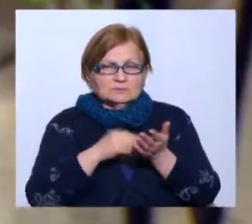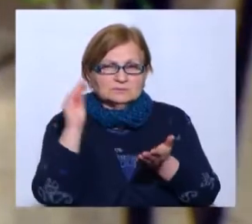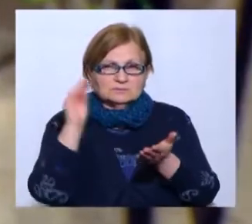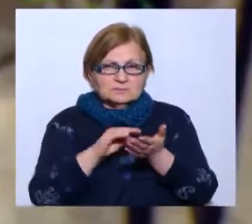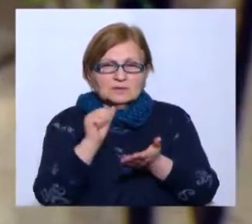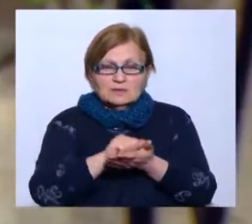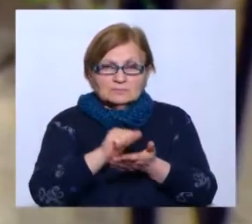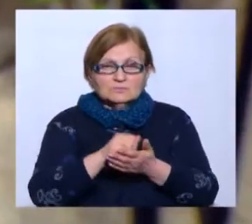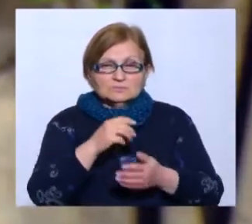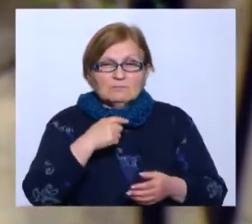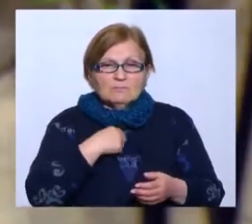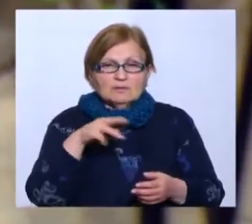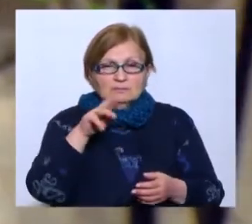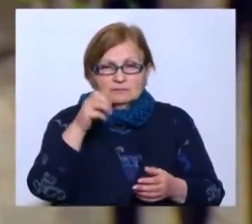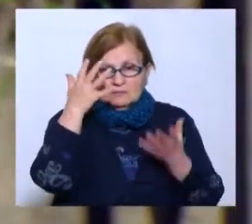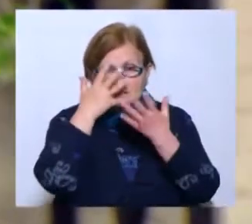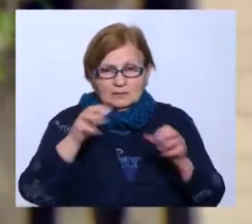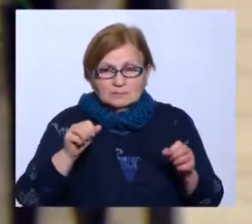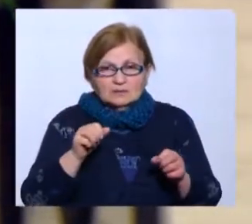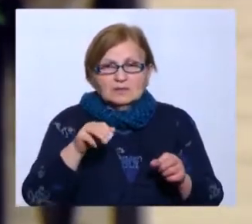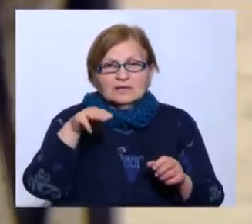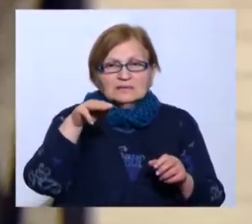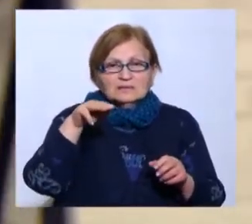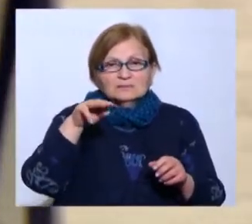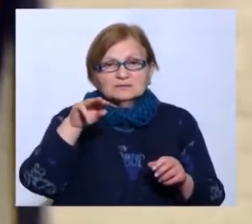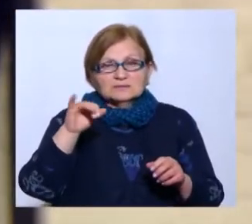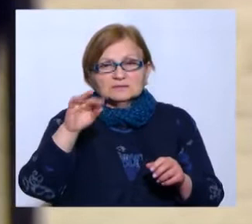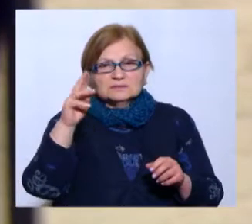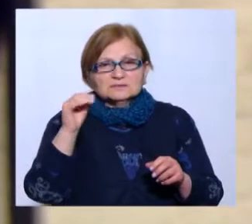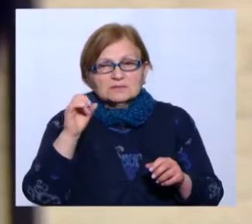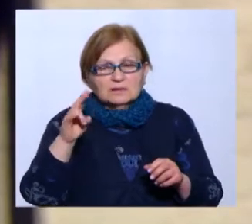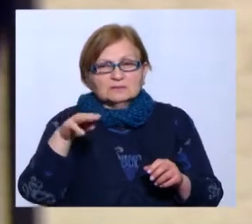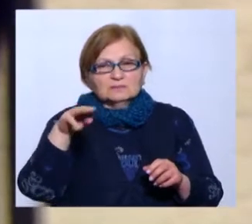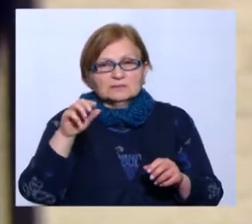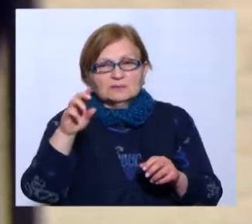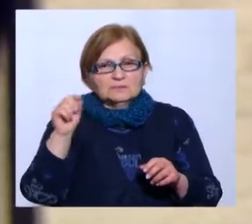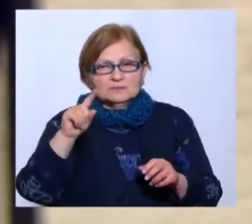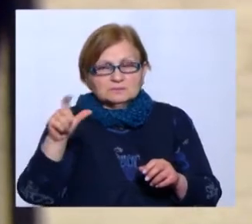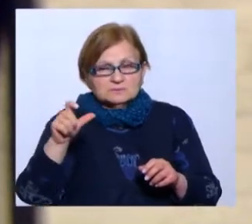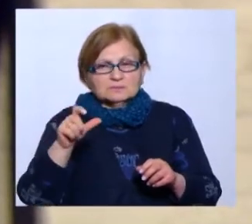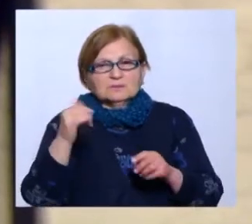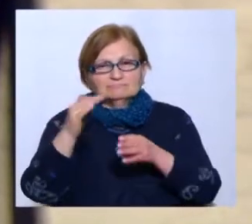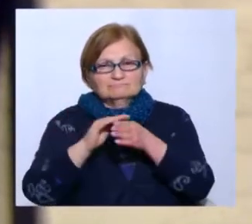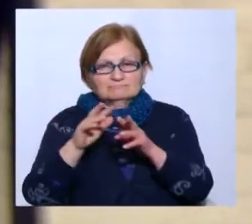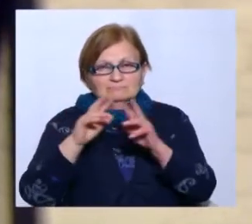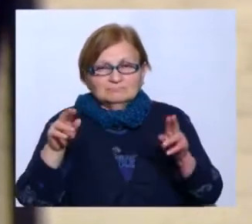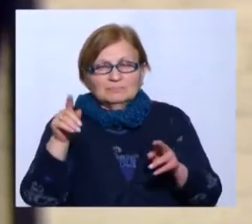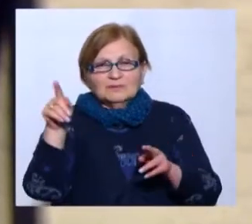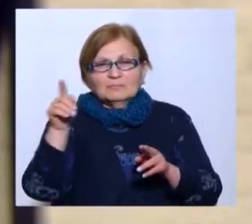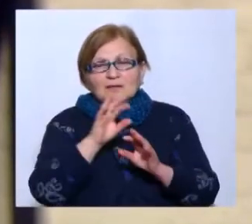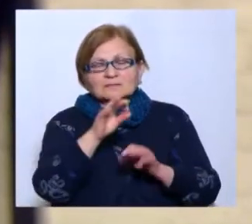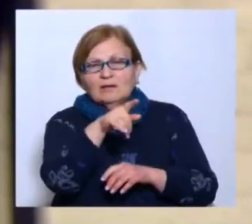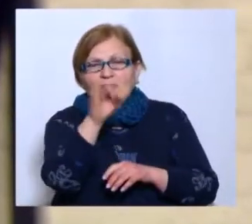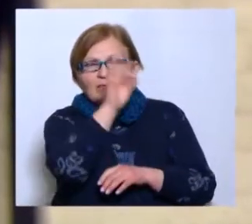ღამე. ტიციან ტაბიძე შემდეგი წერილით გამოეხმაურა აი ამ კრებულის გამოცემას და კონკრეტულად აი ამ